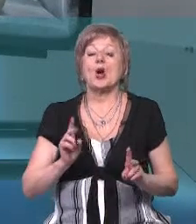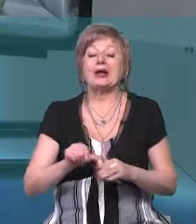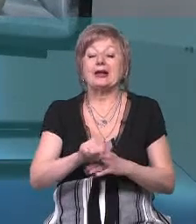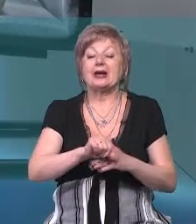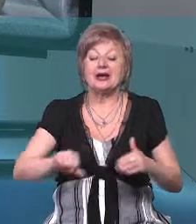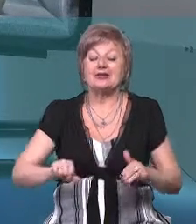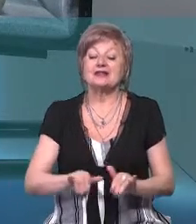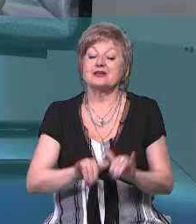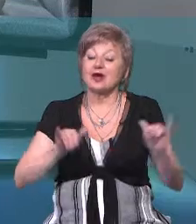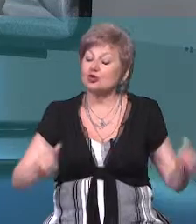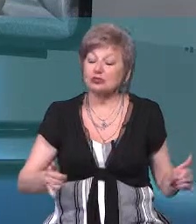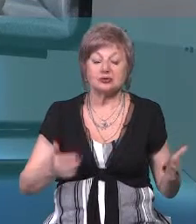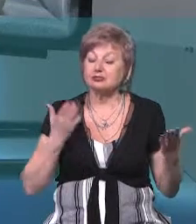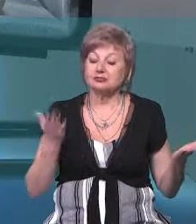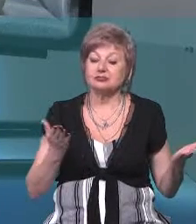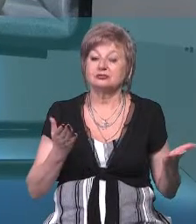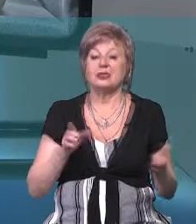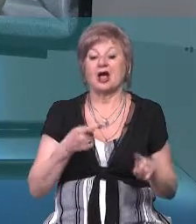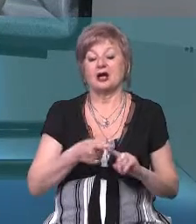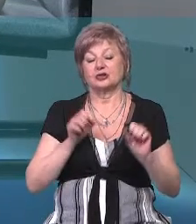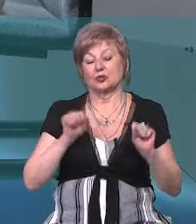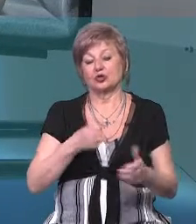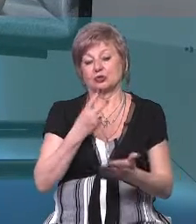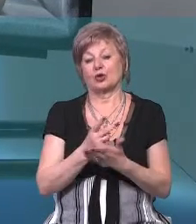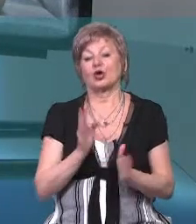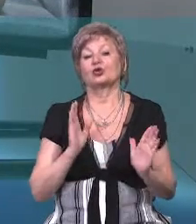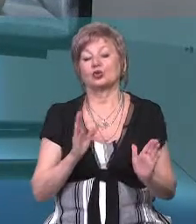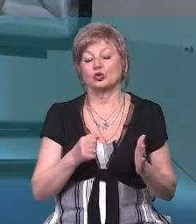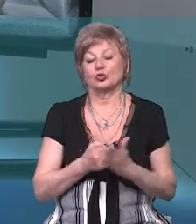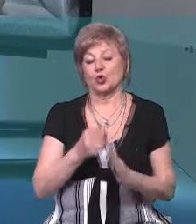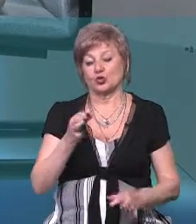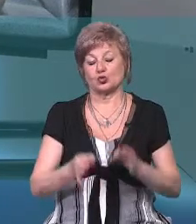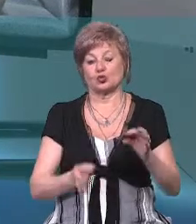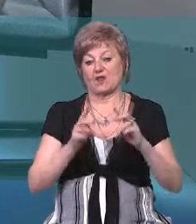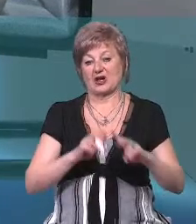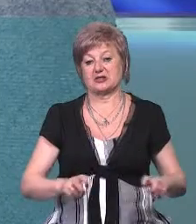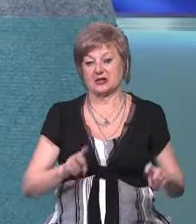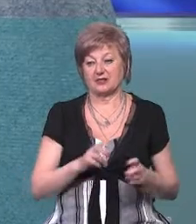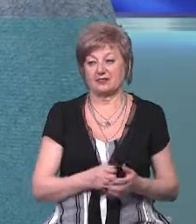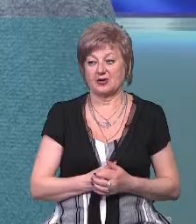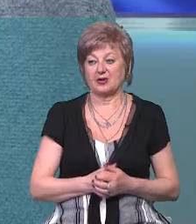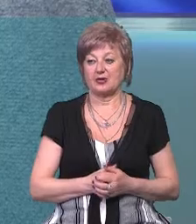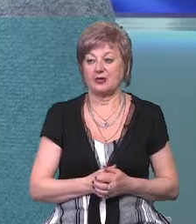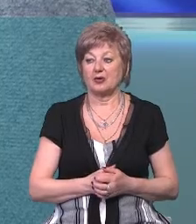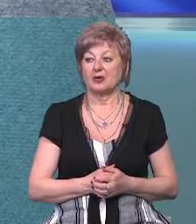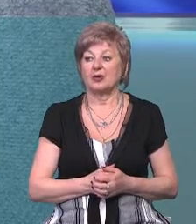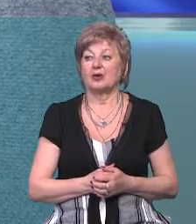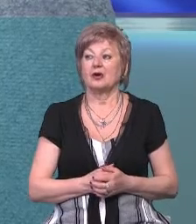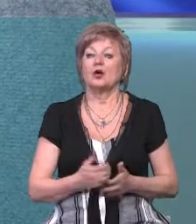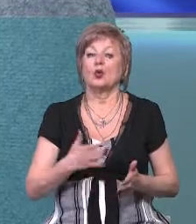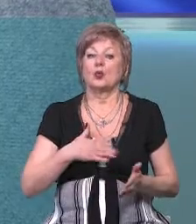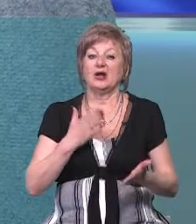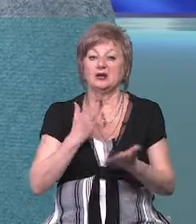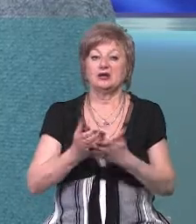бути розширено? На це може тільки показати досудове розслідування. Я вас зрозуміла. У нас є